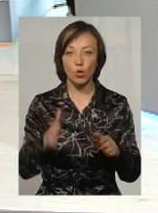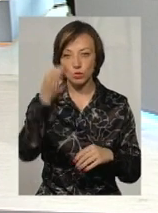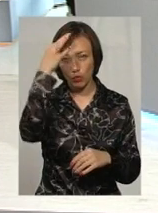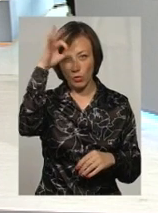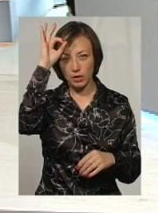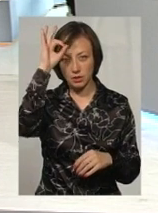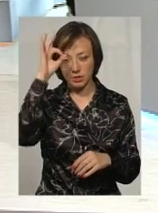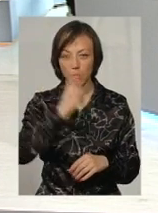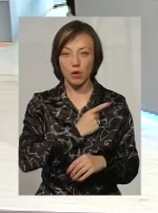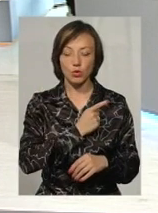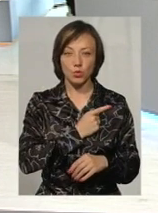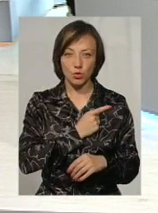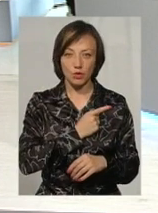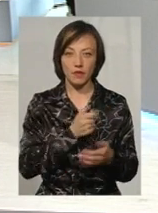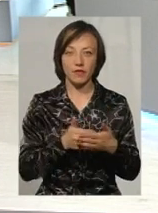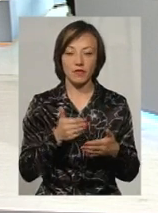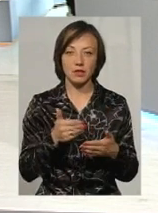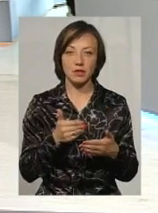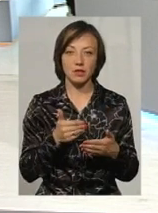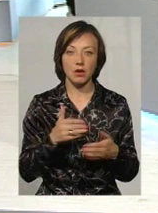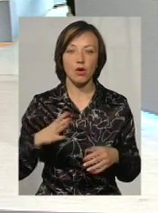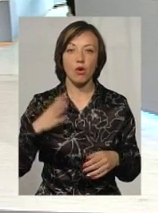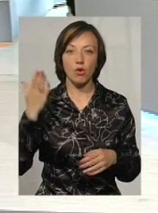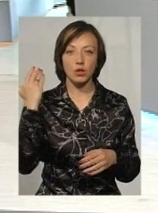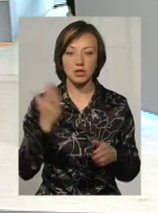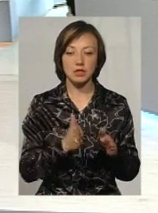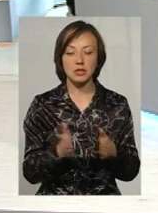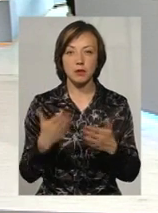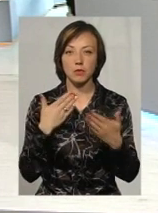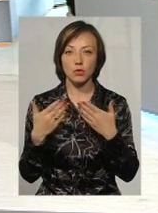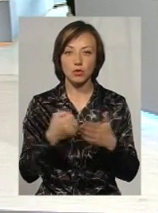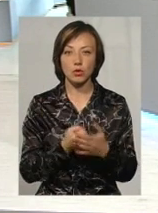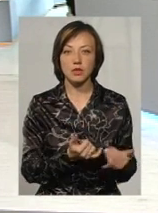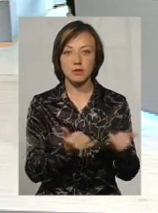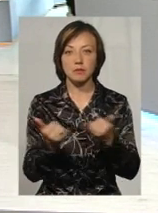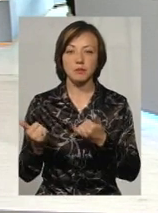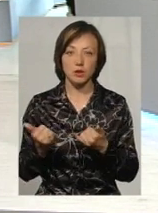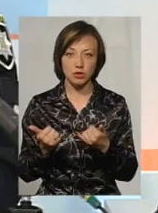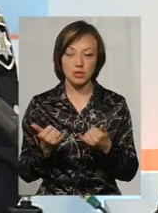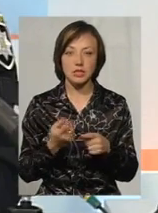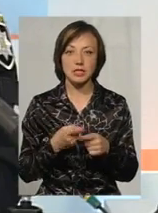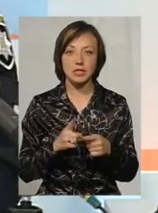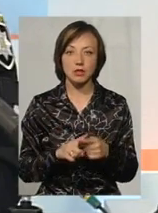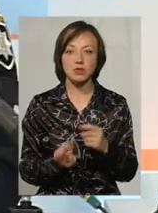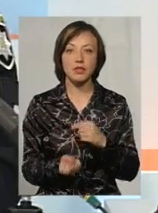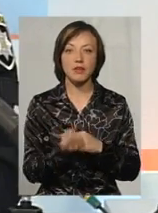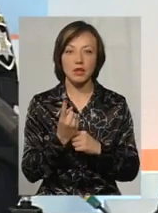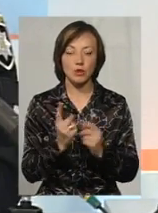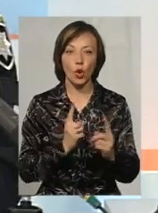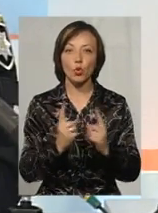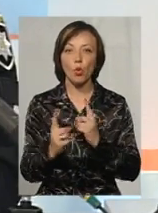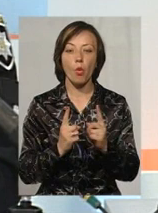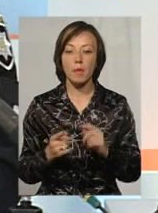поліції, патрульної поліції від колишньої системи підходу до забезпечення безпеки дорожнього руху, за те, що з'явилися рухомі